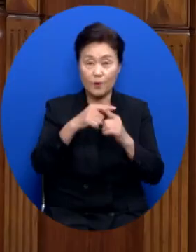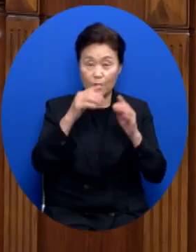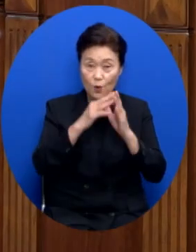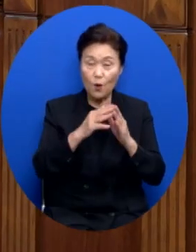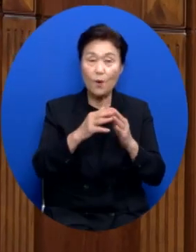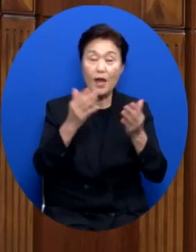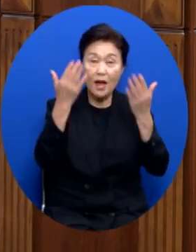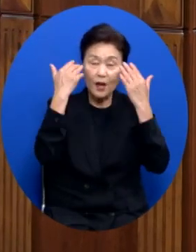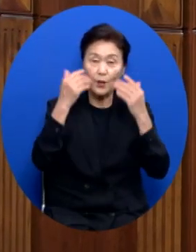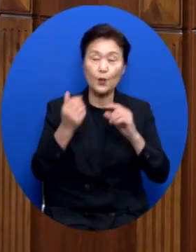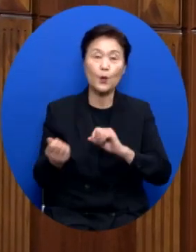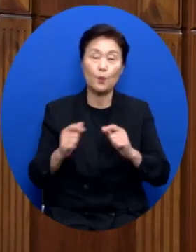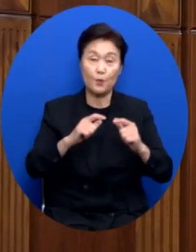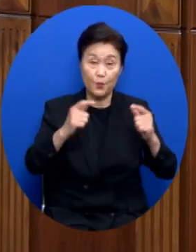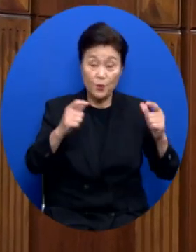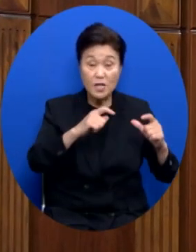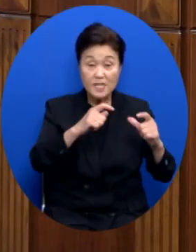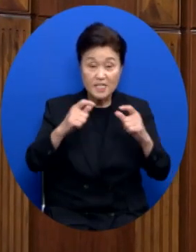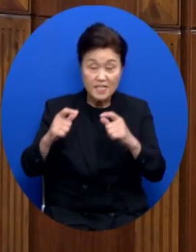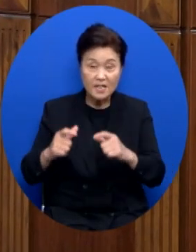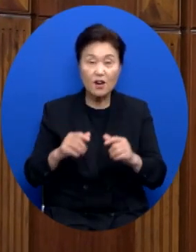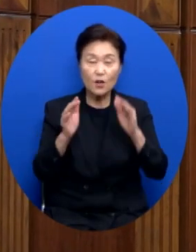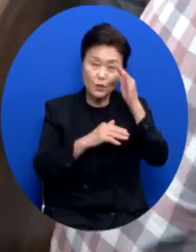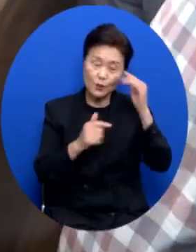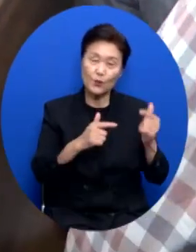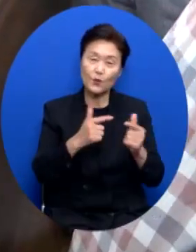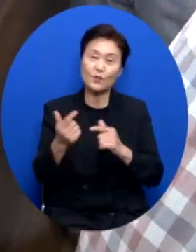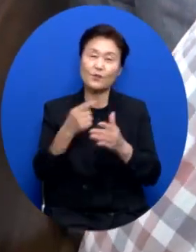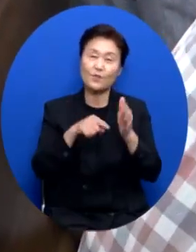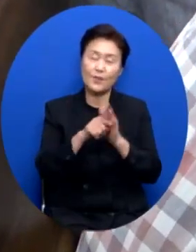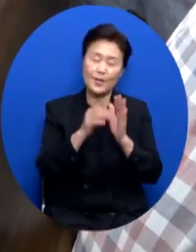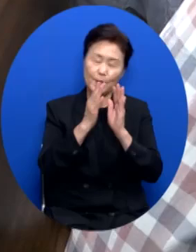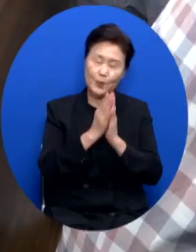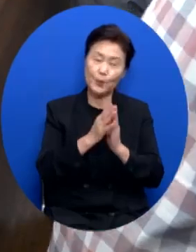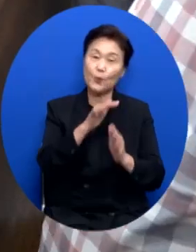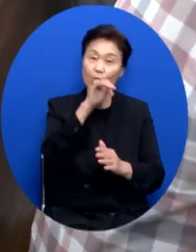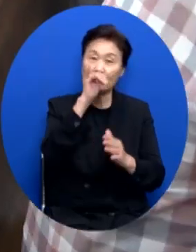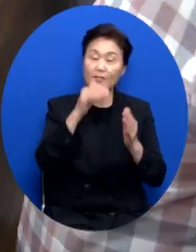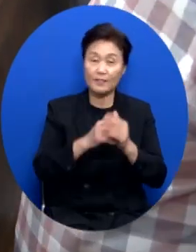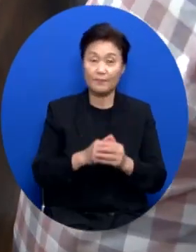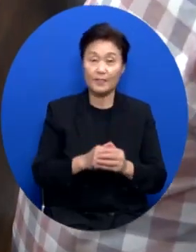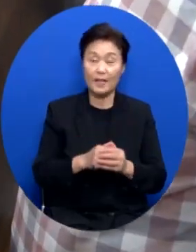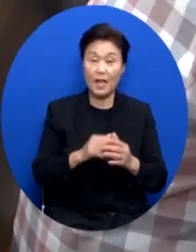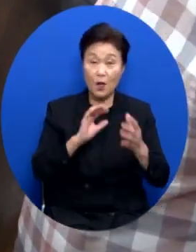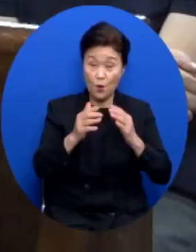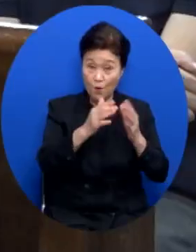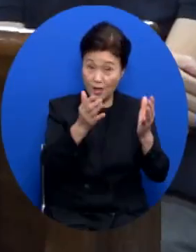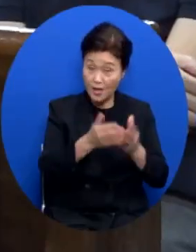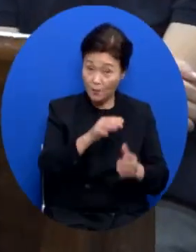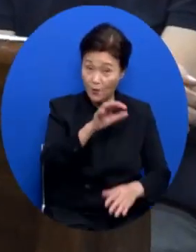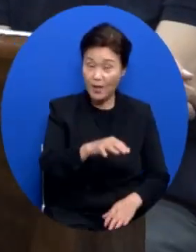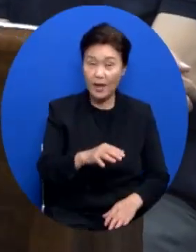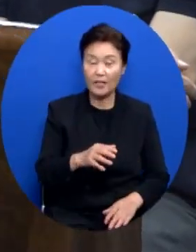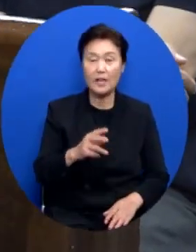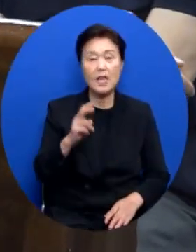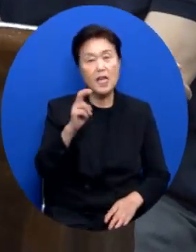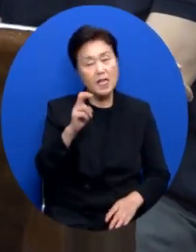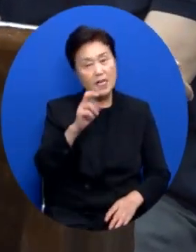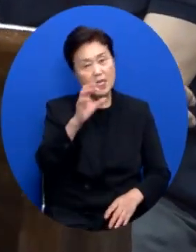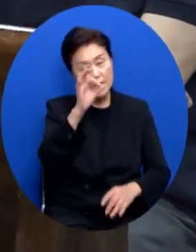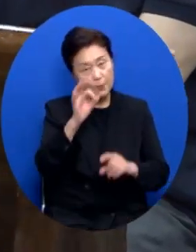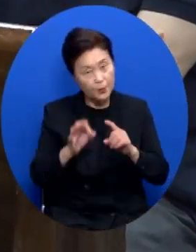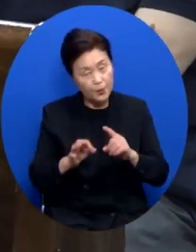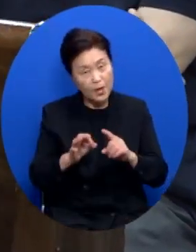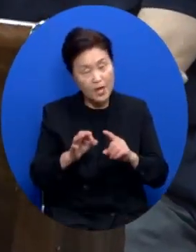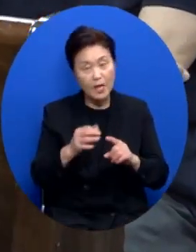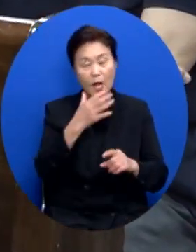교회학교의 부흥, 지역 성도들을 위해 함께 기도했습니다. 안동시 교회협의회는 안동시민 20%에게 복음을